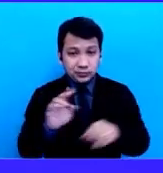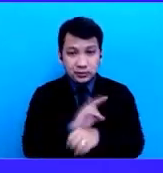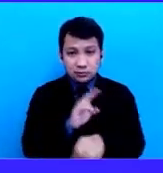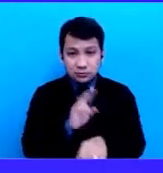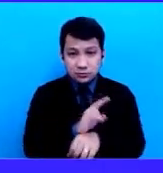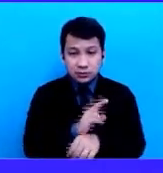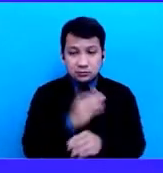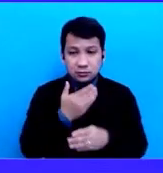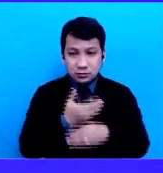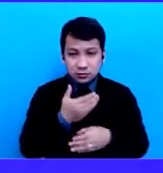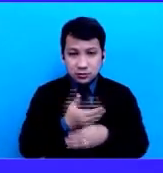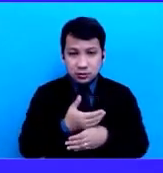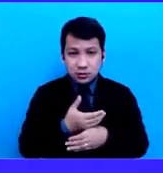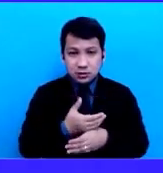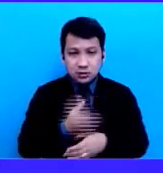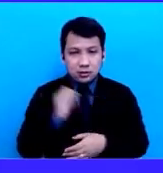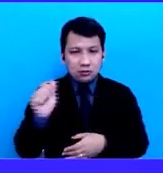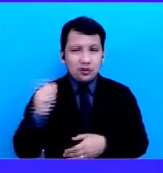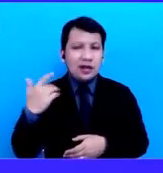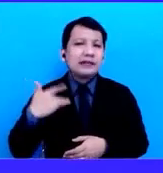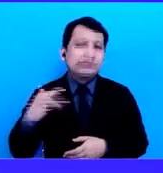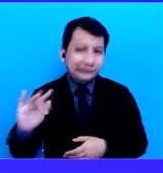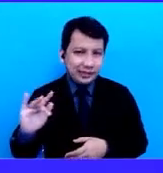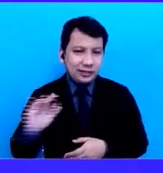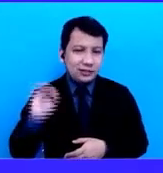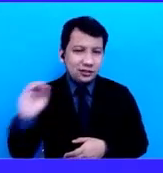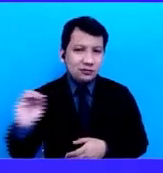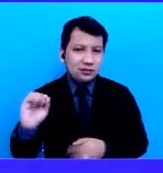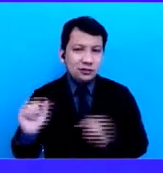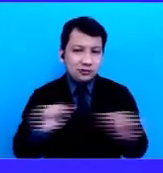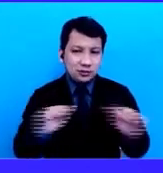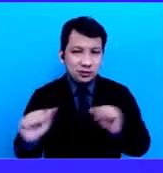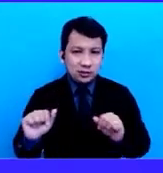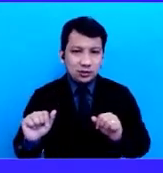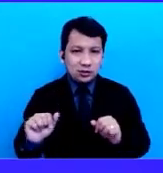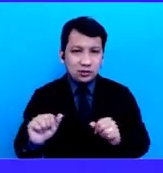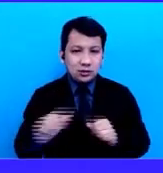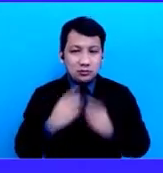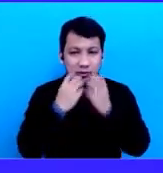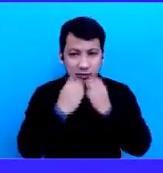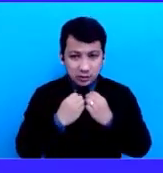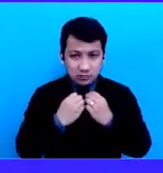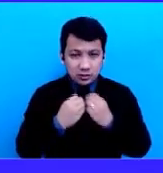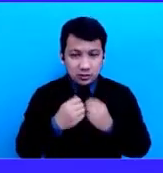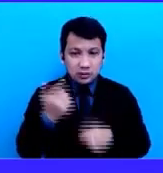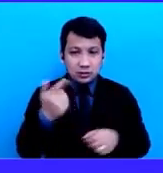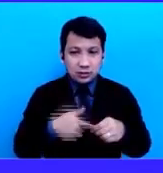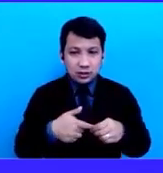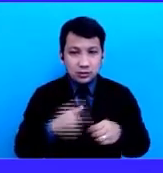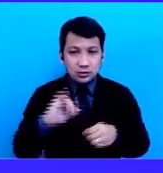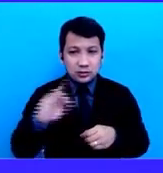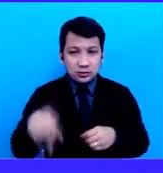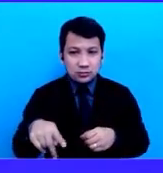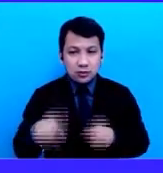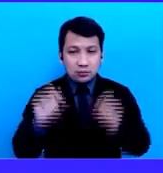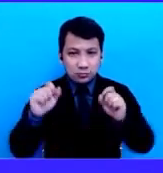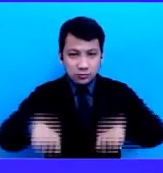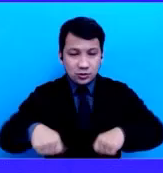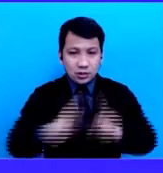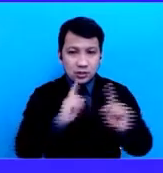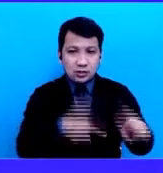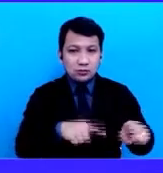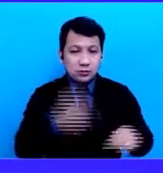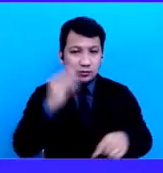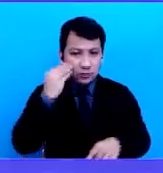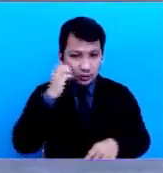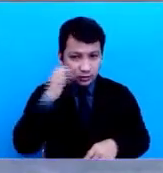sasakyan, diskarte na lang talaga ang panlaban. Ang mga tipid gas tips na pwede niyong gawin sa report ni Marian